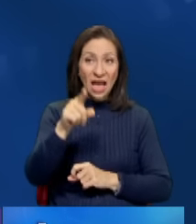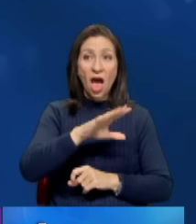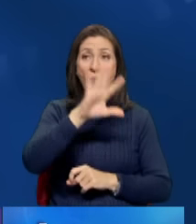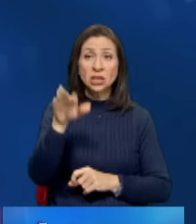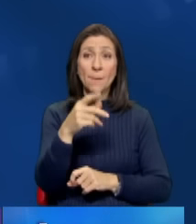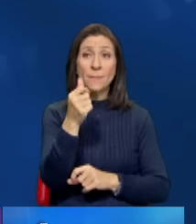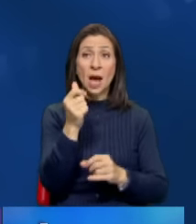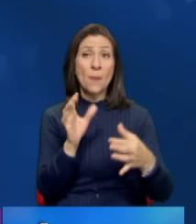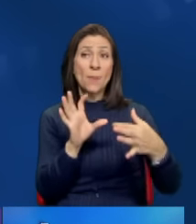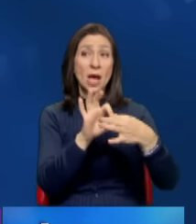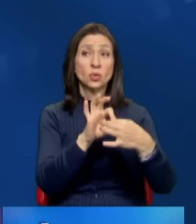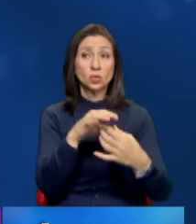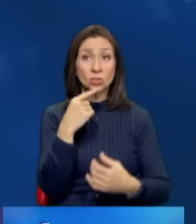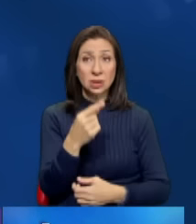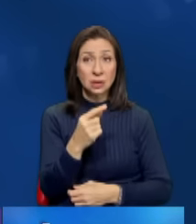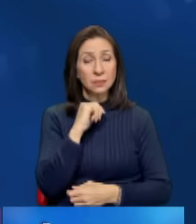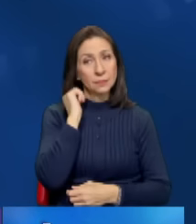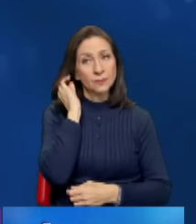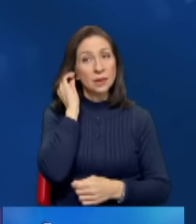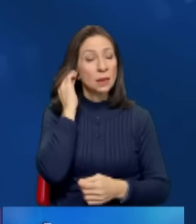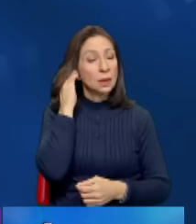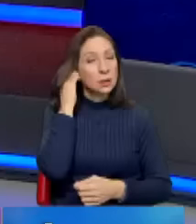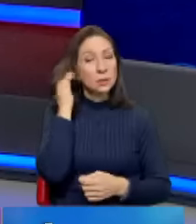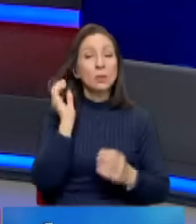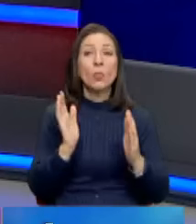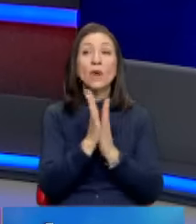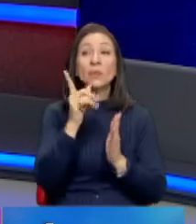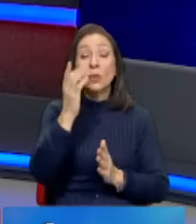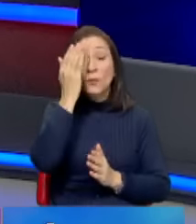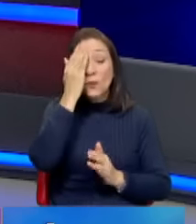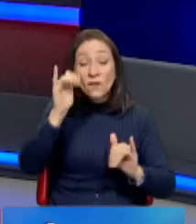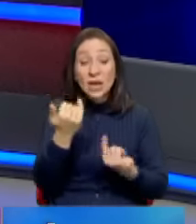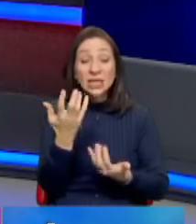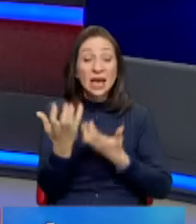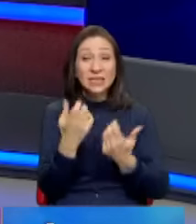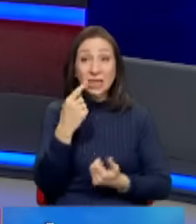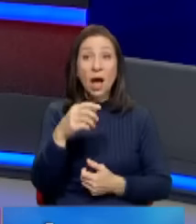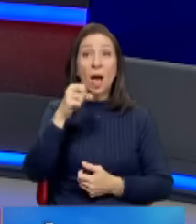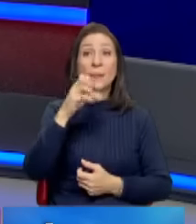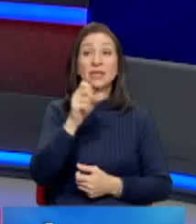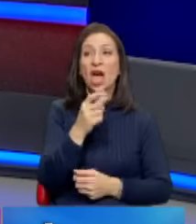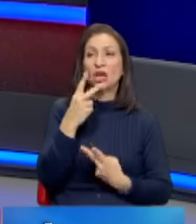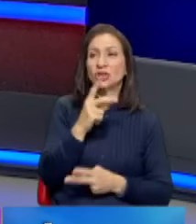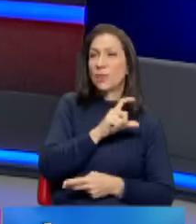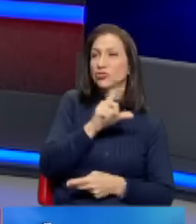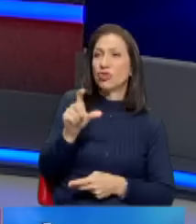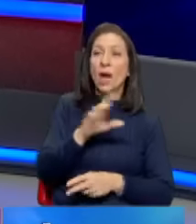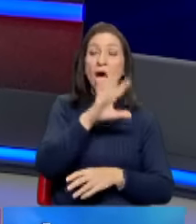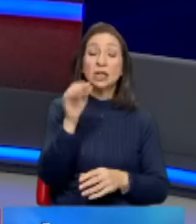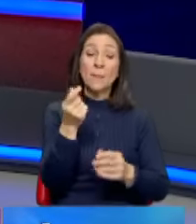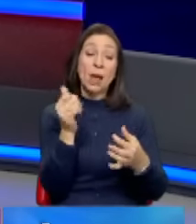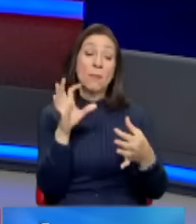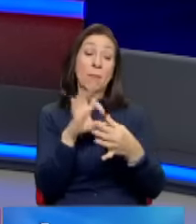her şeyi paraya bağlıyorsunuz dedi. Muhalefet bu bir yoksulluk yangını dedikçe AK Parti'den gelen açıklama her